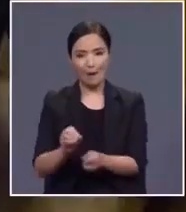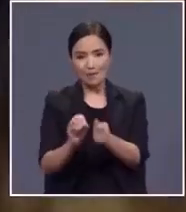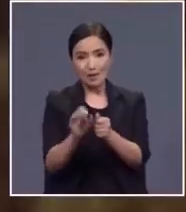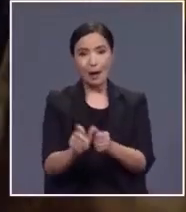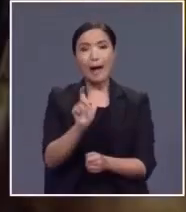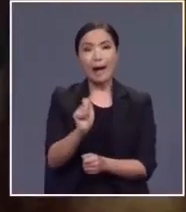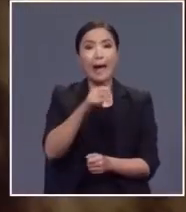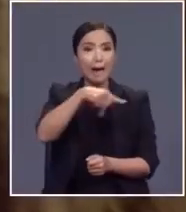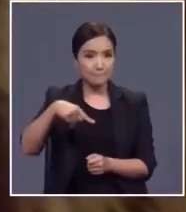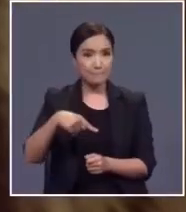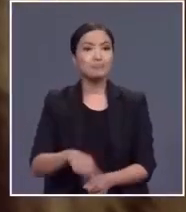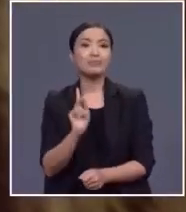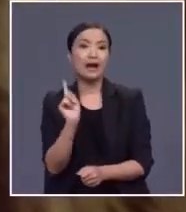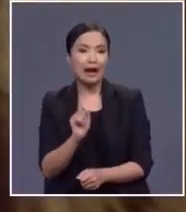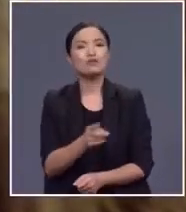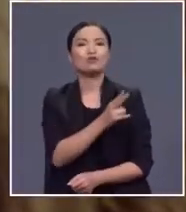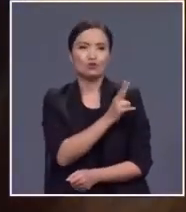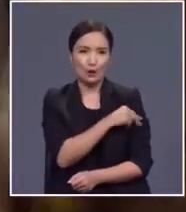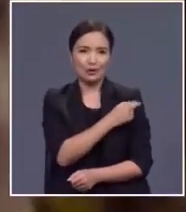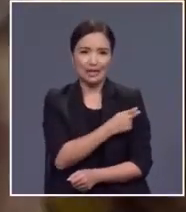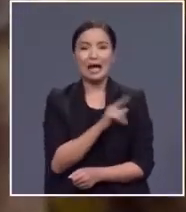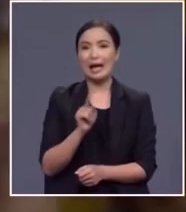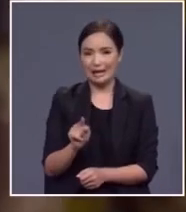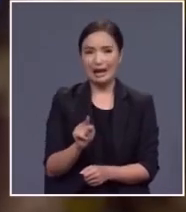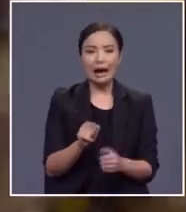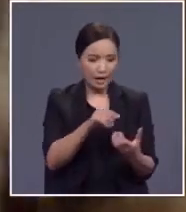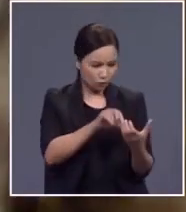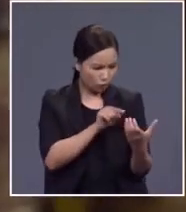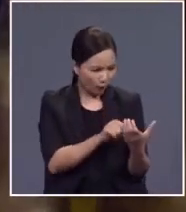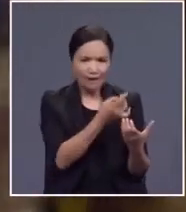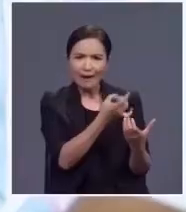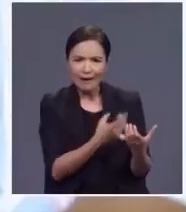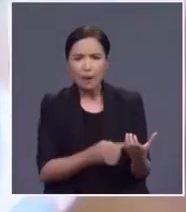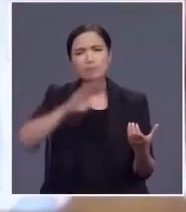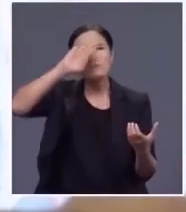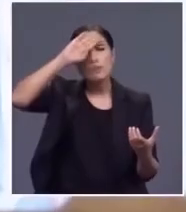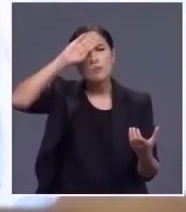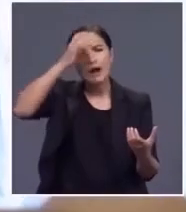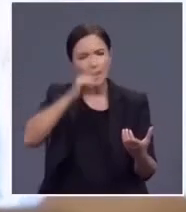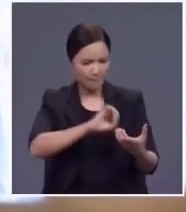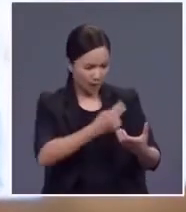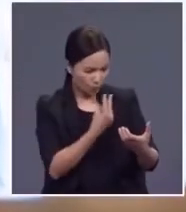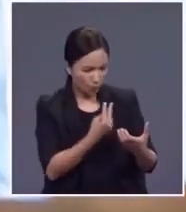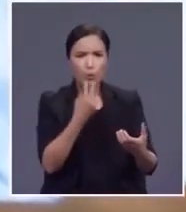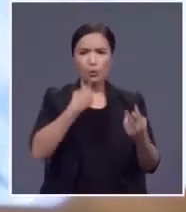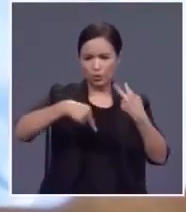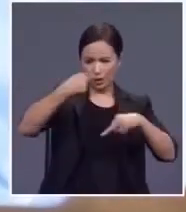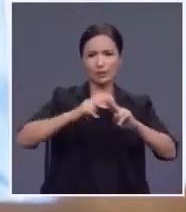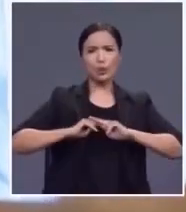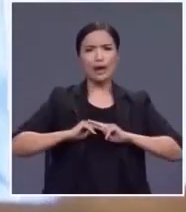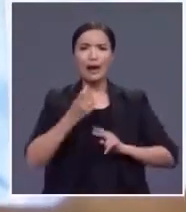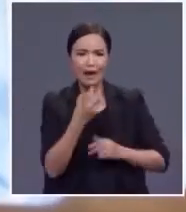เพื่อเขาจะได้เอาข้อมูลเหล่านี้ไปสอนชาวบ้านว่าเป็นโรคอะไรต้องใช้ในการรักษายังไงเพื่อที่จะแนะนำให้ถูกวิ